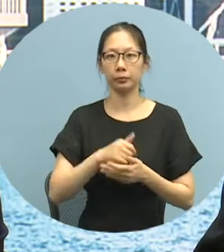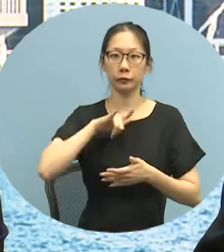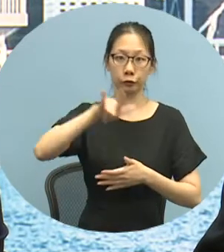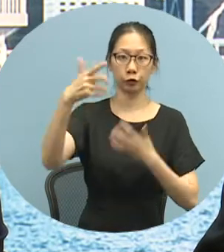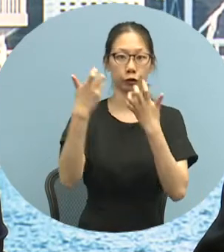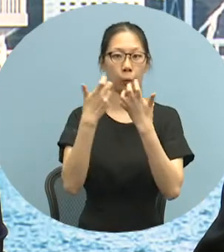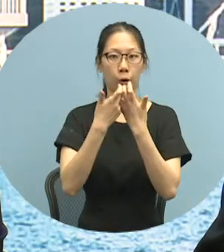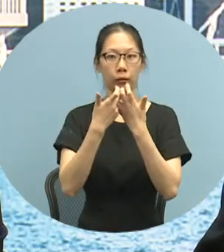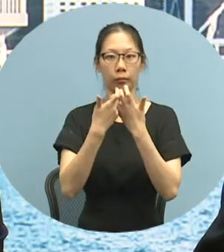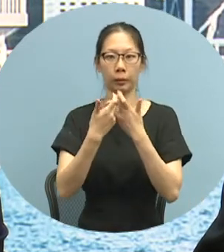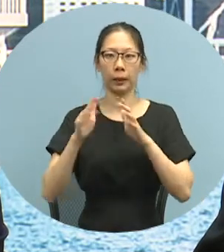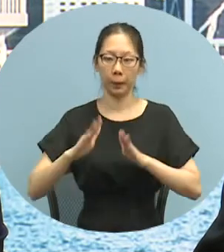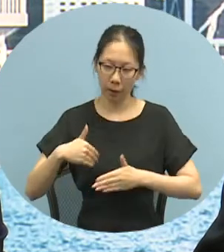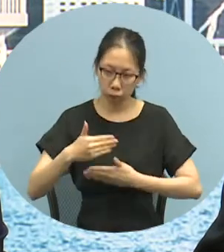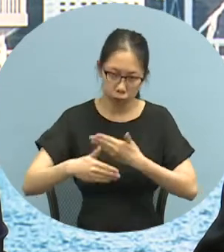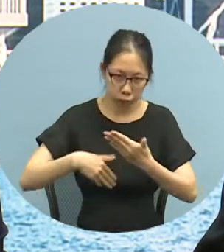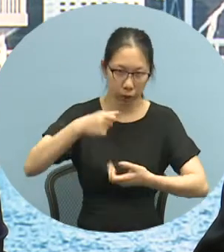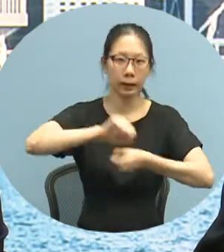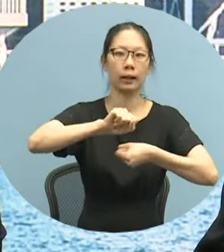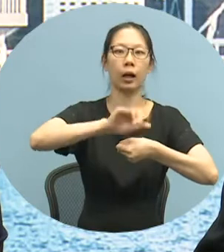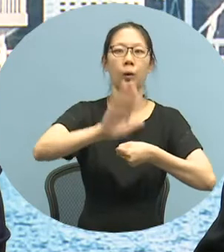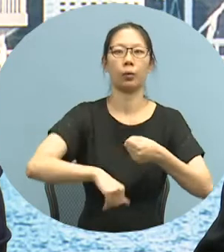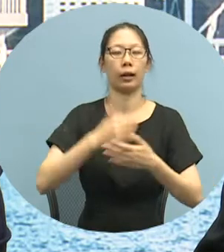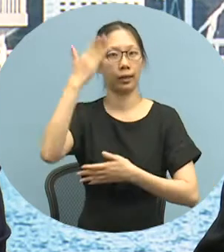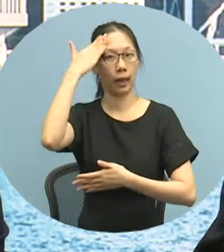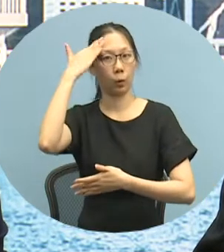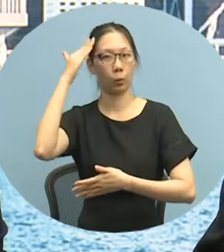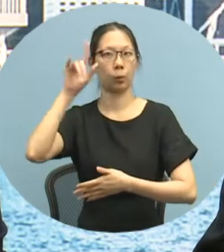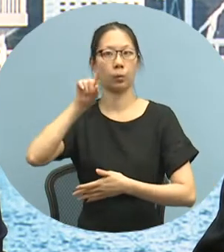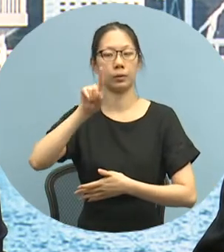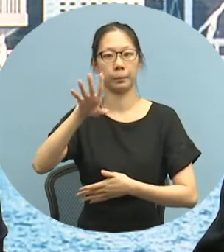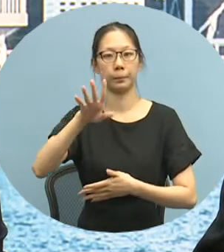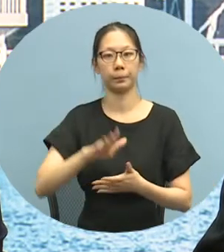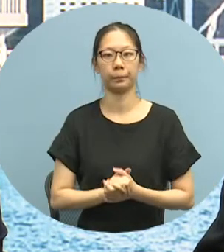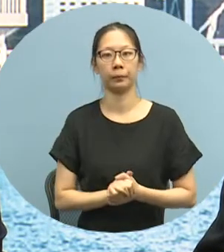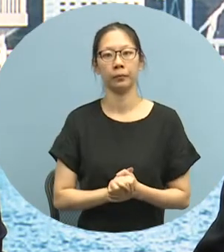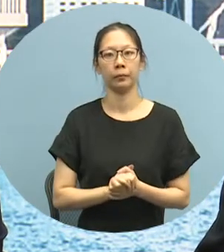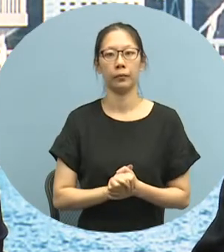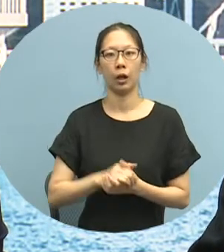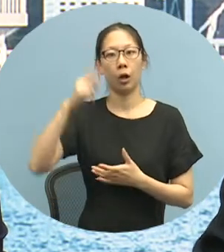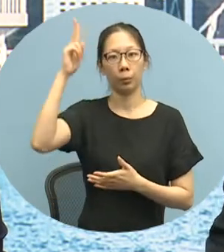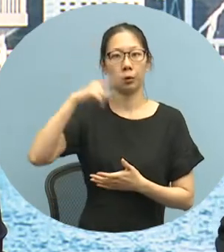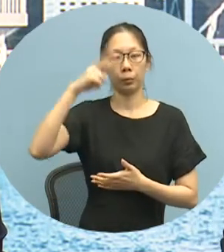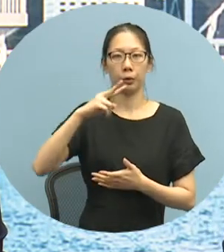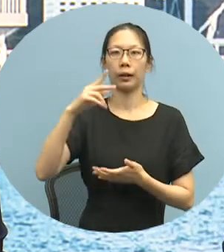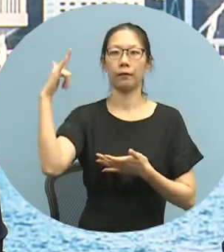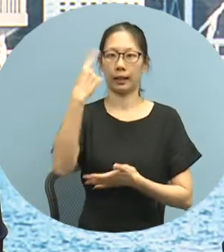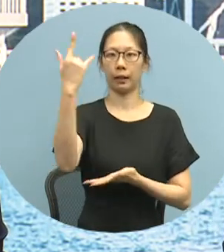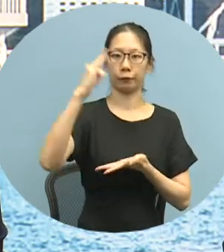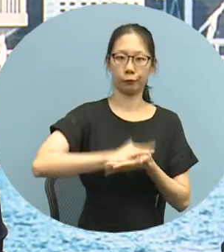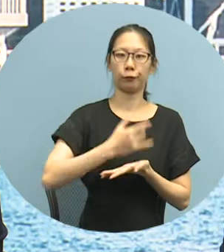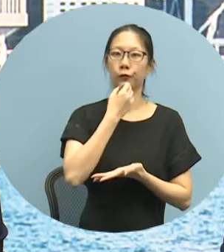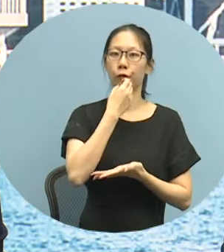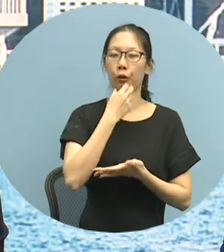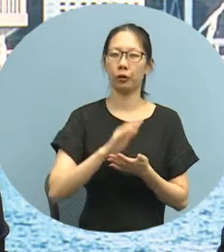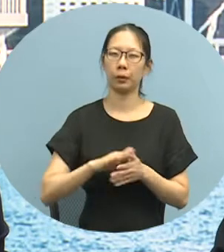會按一個程序咧係逐步去遞增。喺頭15日裏面咧係我哋每日咧係有一班機抵港，其後我哋會